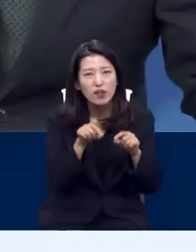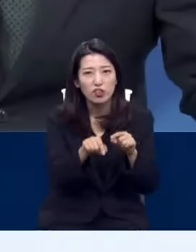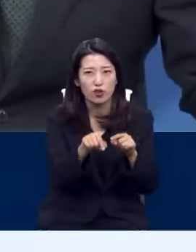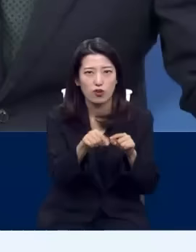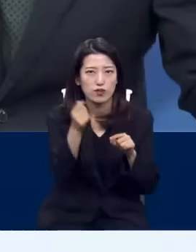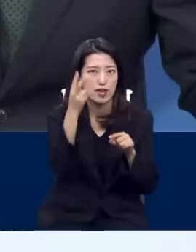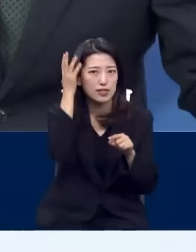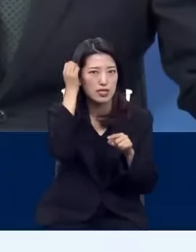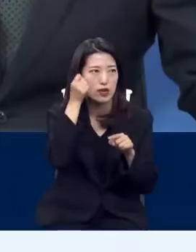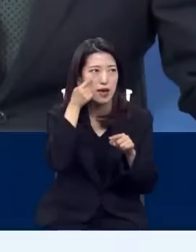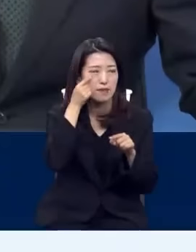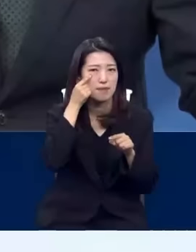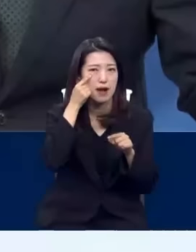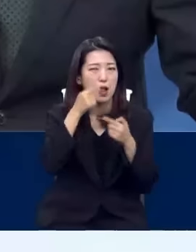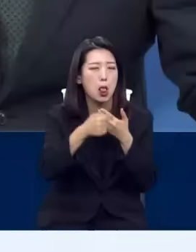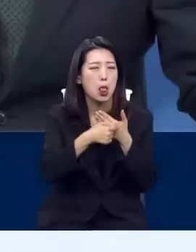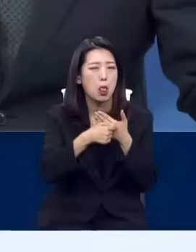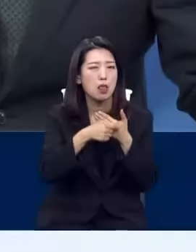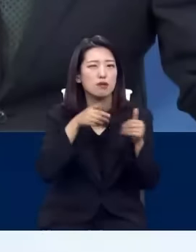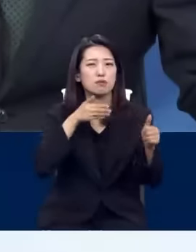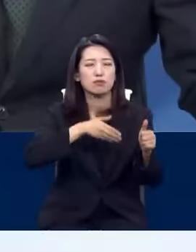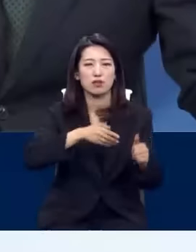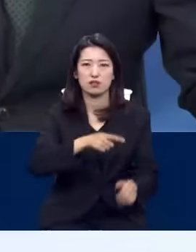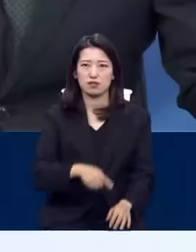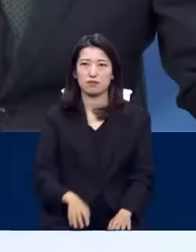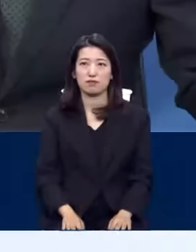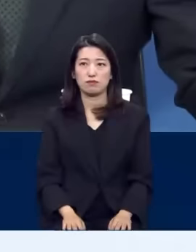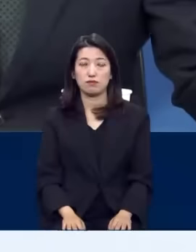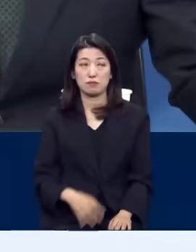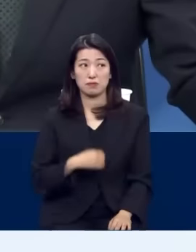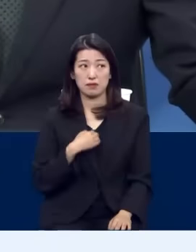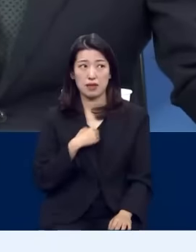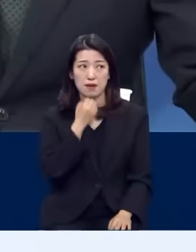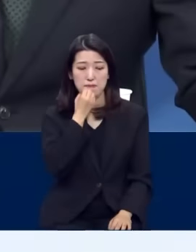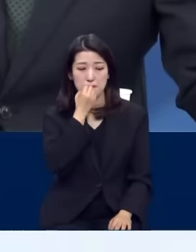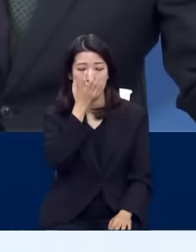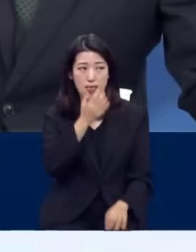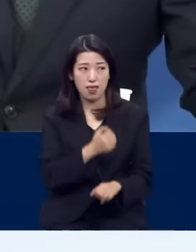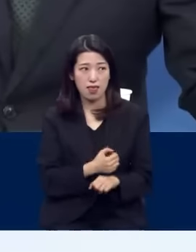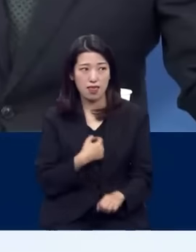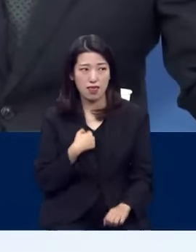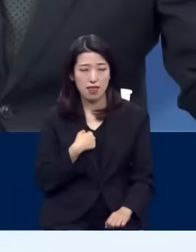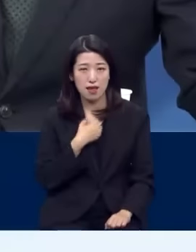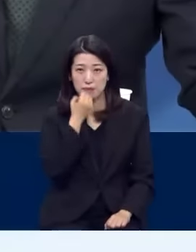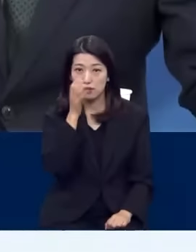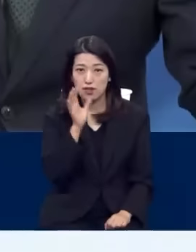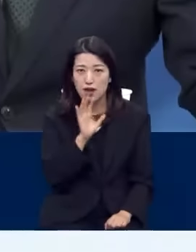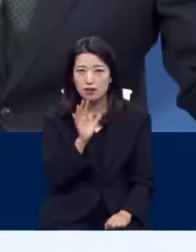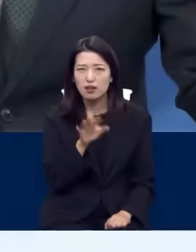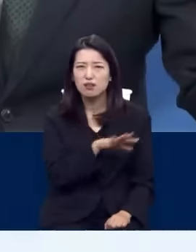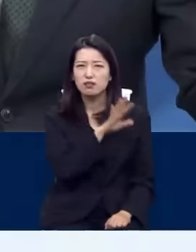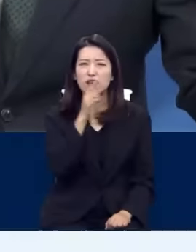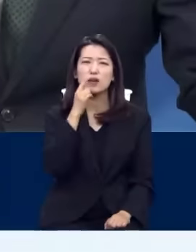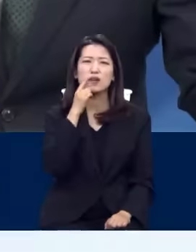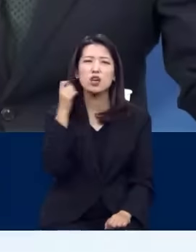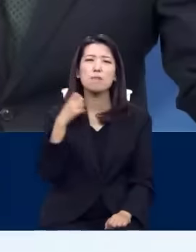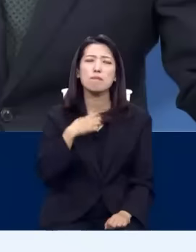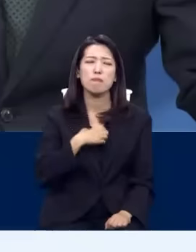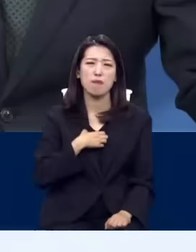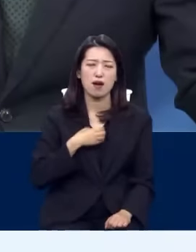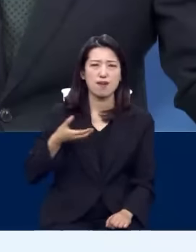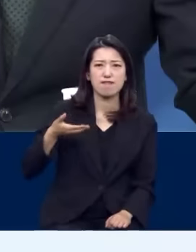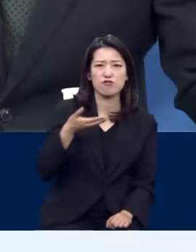그런 얘기에 맥락 들이잖아요 지금 얘기하는게 나 까발린다든지 뭐 까발리 않을 거라는 이게 다 전부 한쪽은